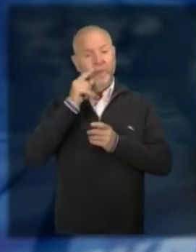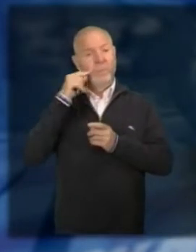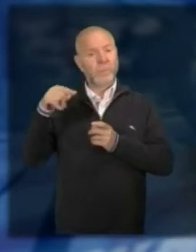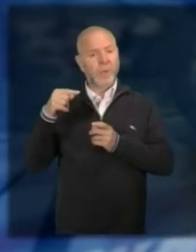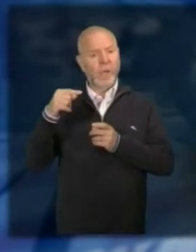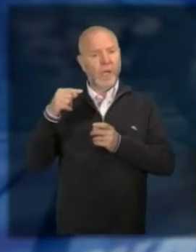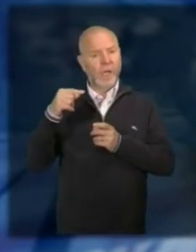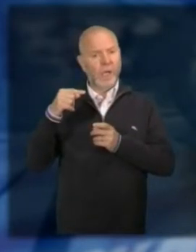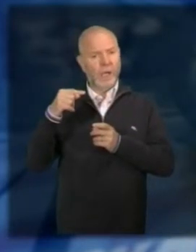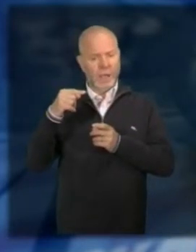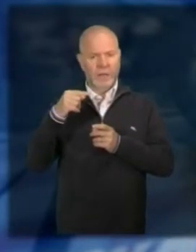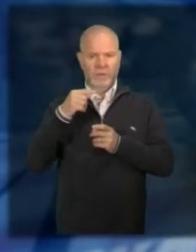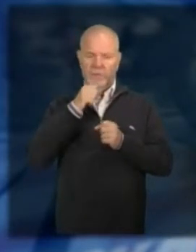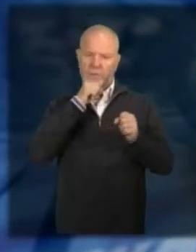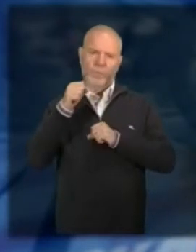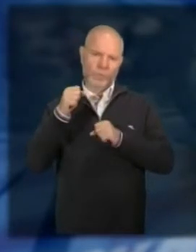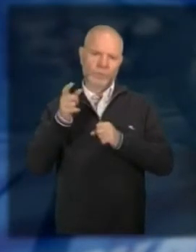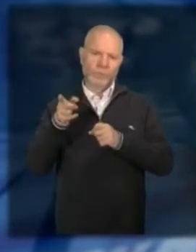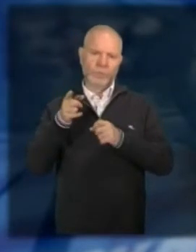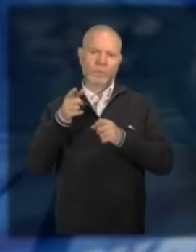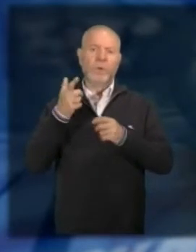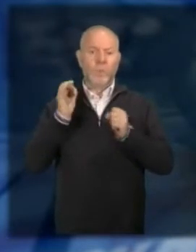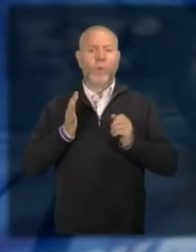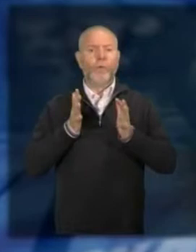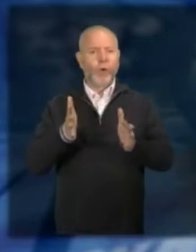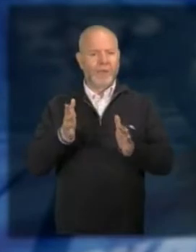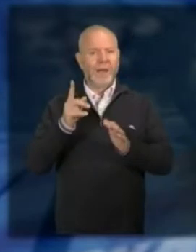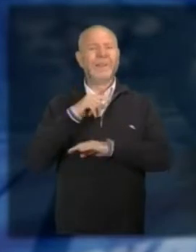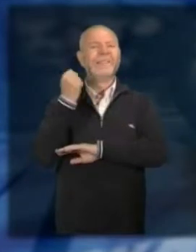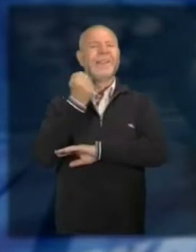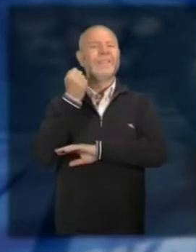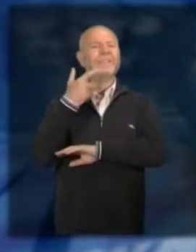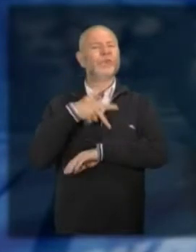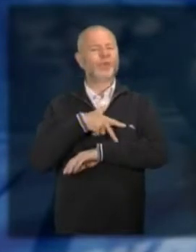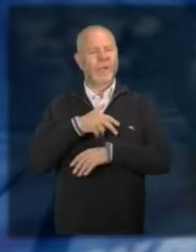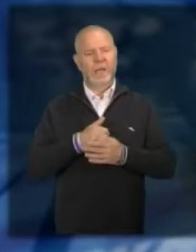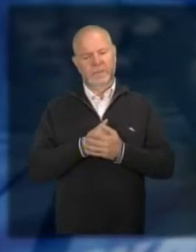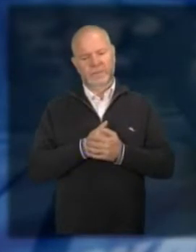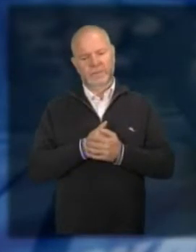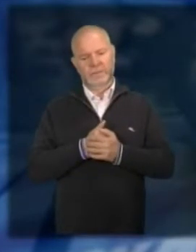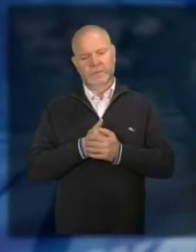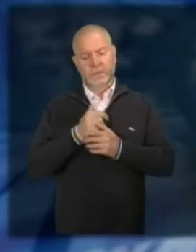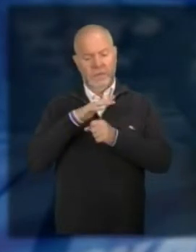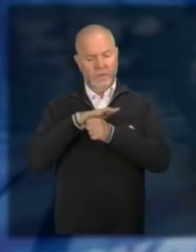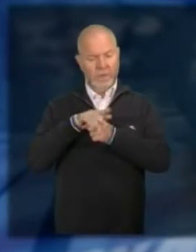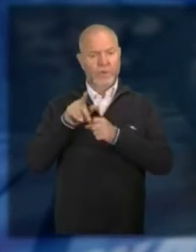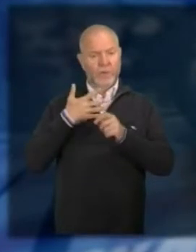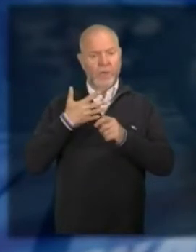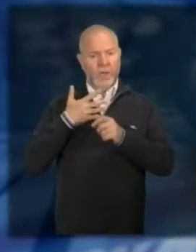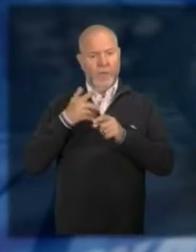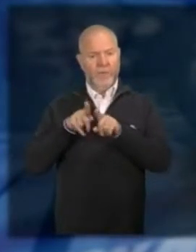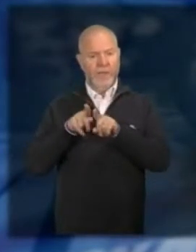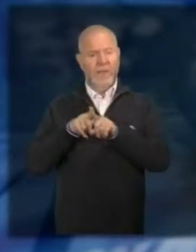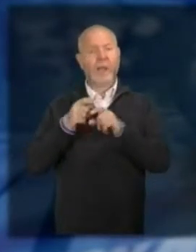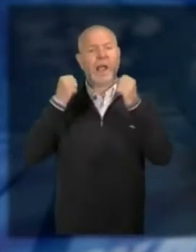Antonio, da tutti però conosciuto come Fabio, che fa il volontario sempre per i servizi sociali. La famiglia, mamma, papà e un fratello, risiede in via